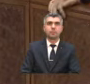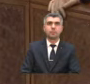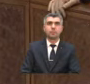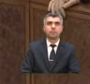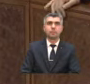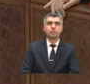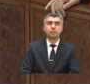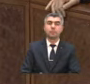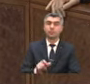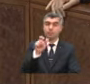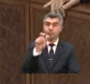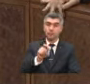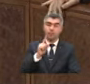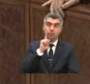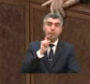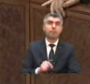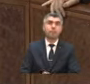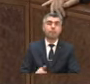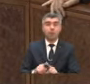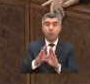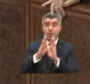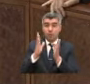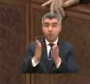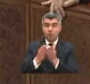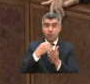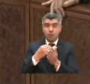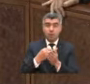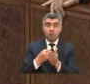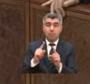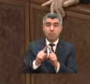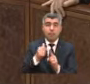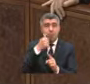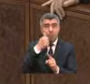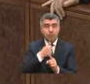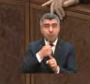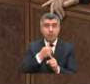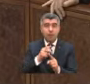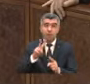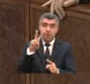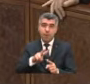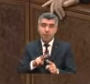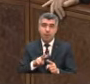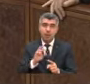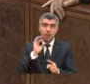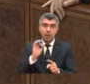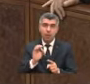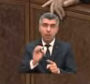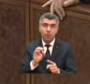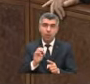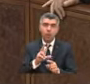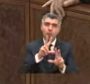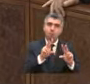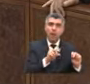سيدة النائبة المحترمة، هناك قاعدة عامة تقول الجريمة في الواقع الفعلي هي أيضا جريمة في الواقع